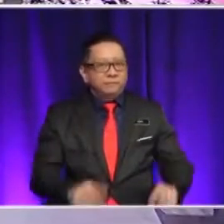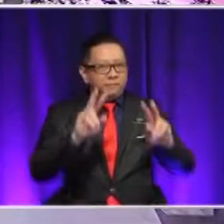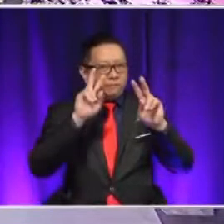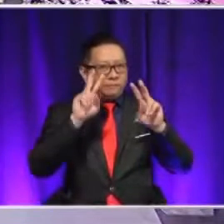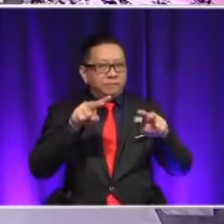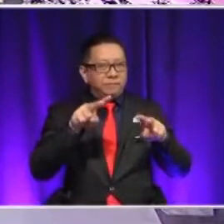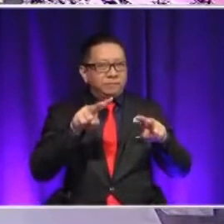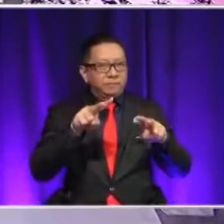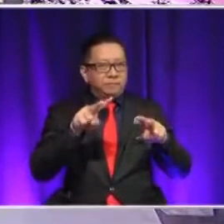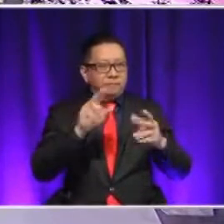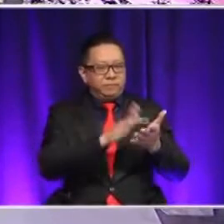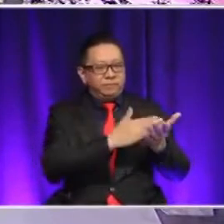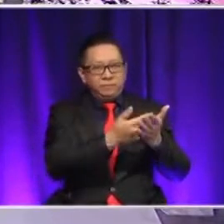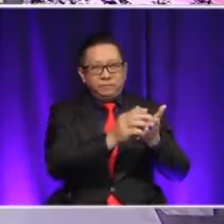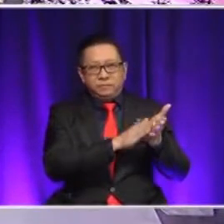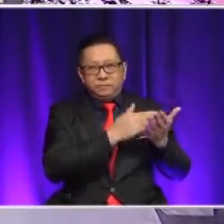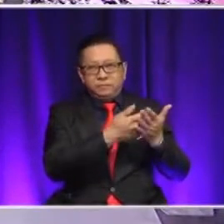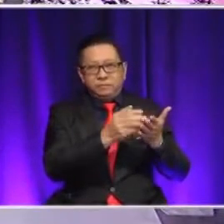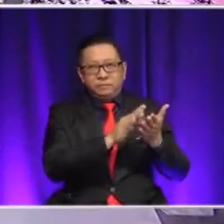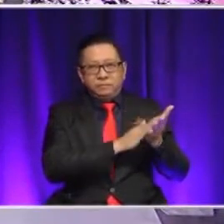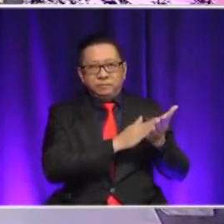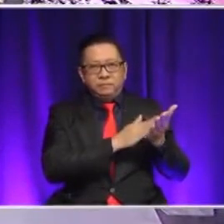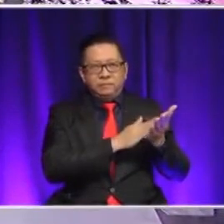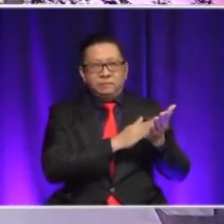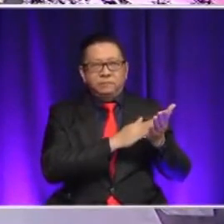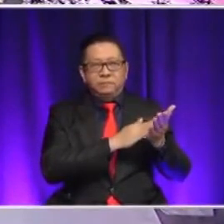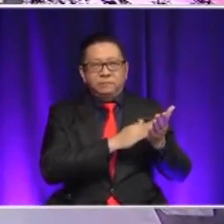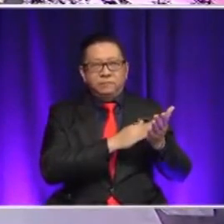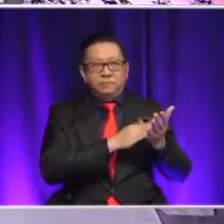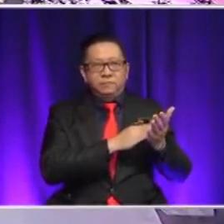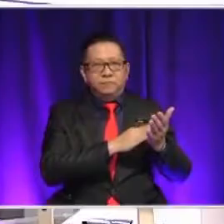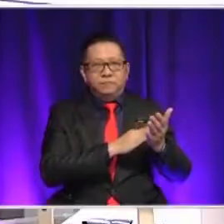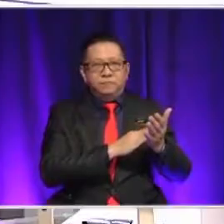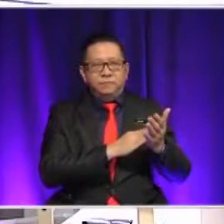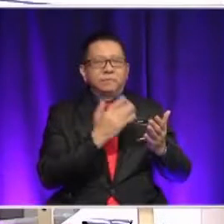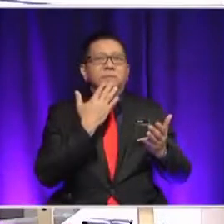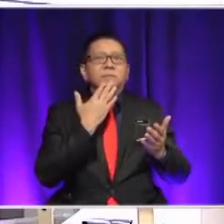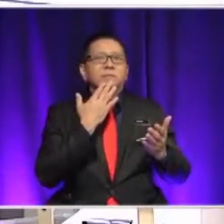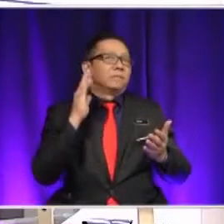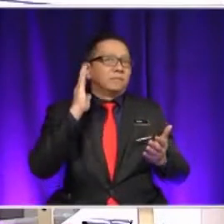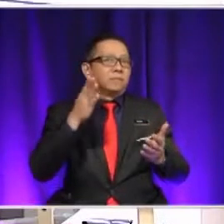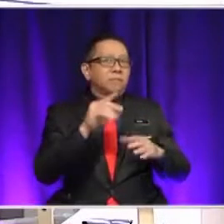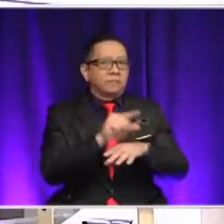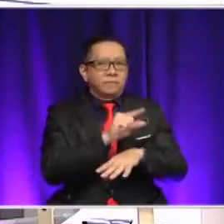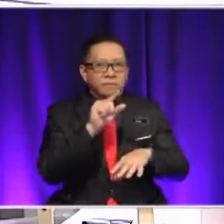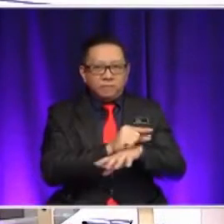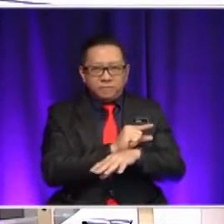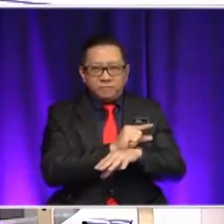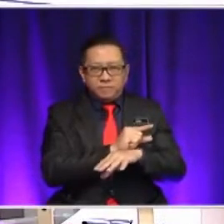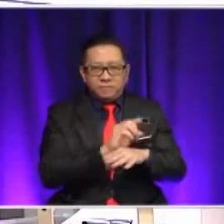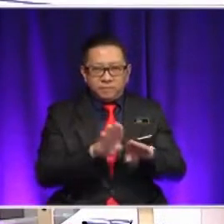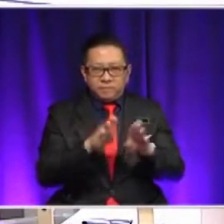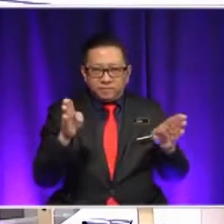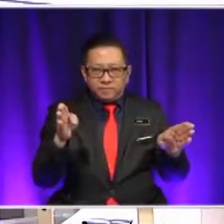i-i-i-i abasah terpasang kita kamu mereka warnai ke ini adalah warna yang digunakan guna jika ada kita buka